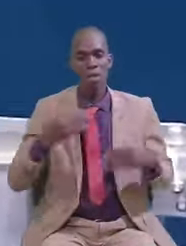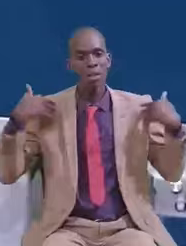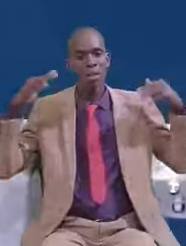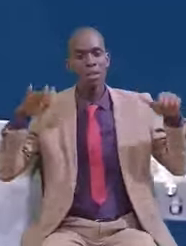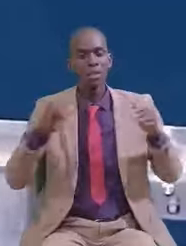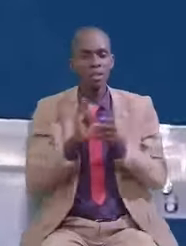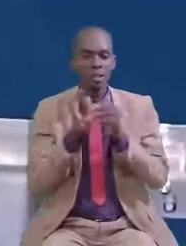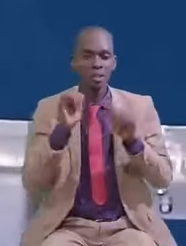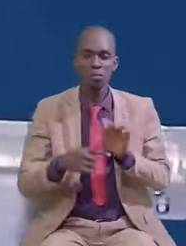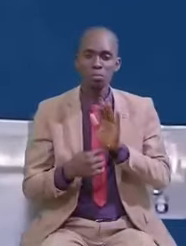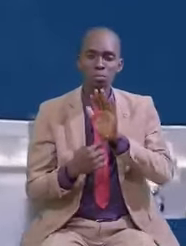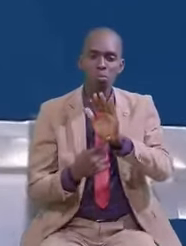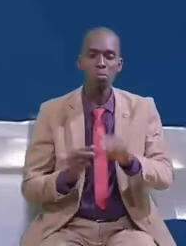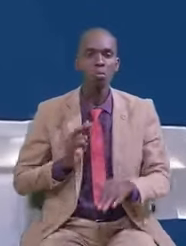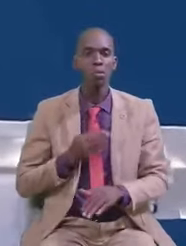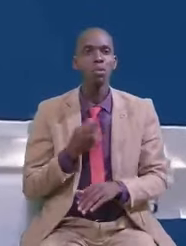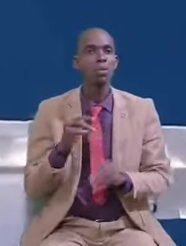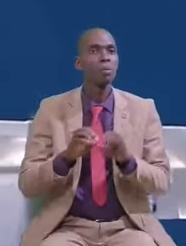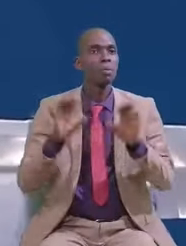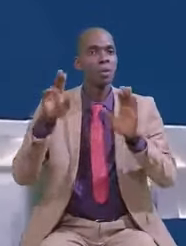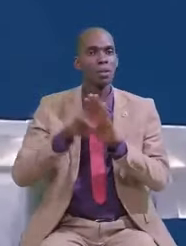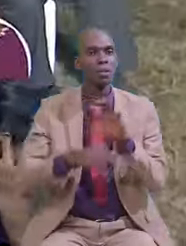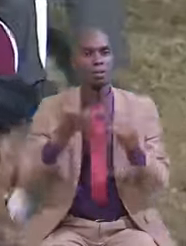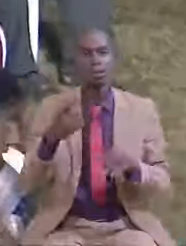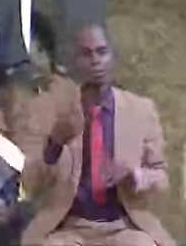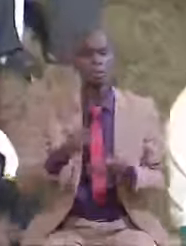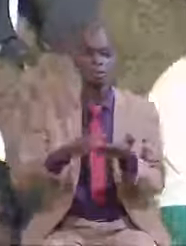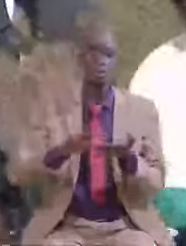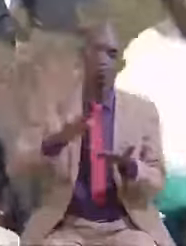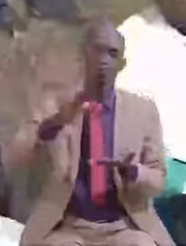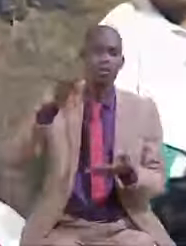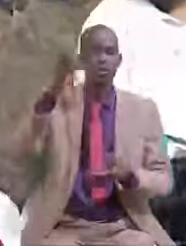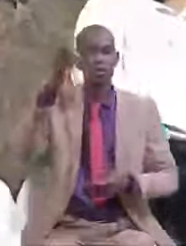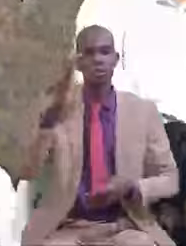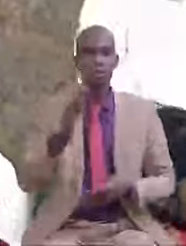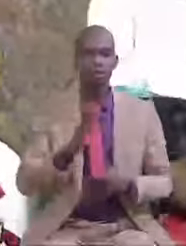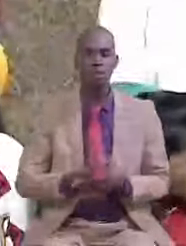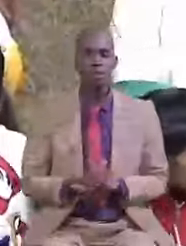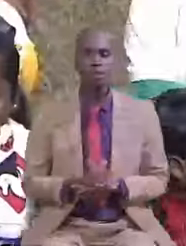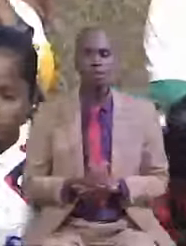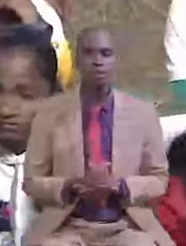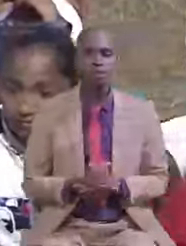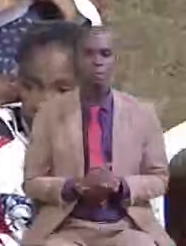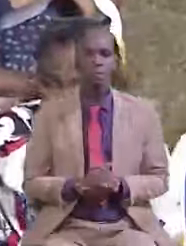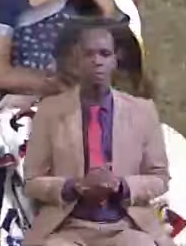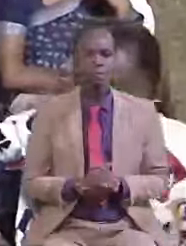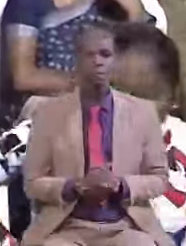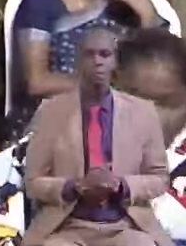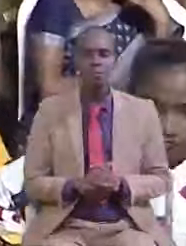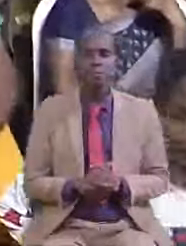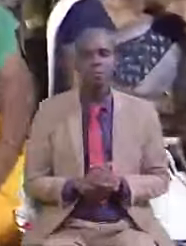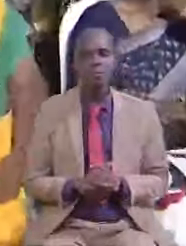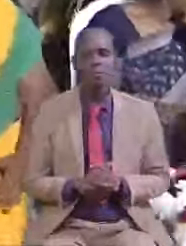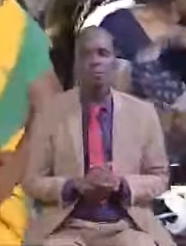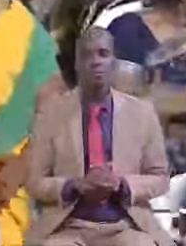Il n'y a aucune personnalité entre l'homme et l'ange qui puisse nous montrer la gloire, l'éclat de Dieu.